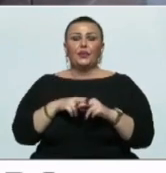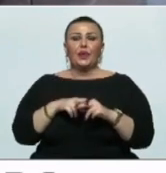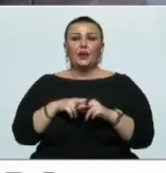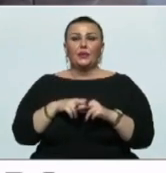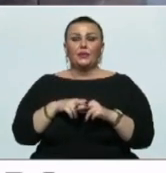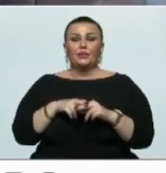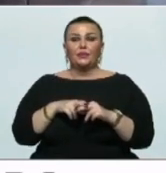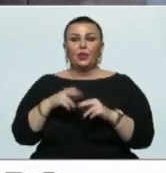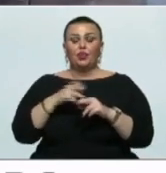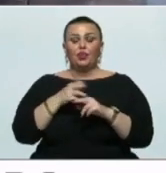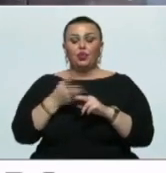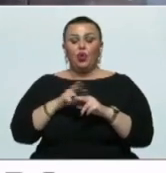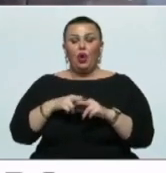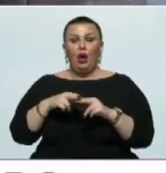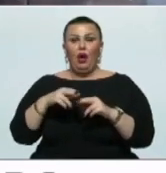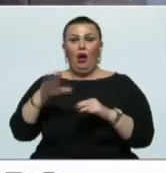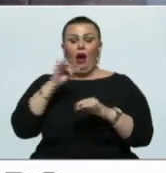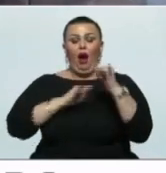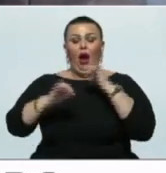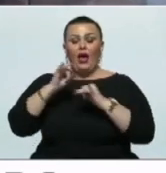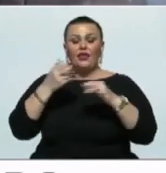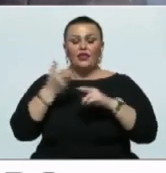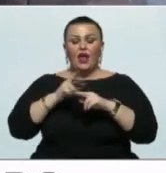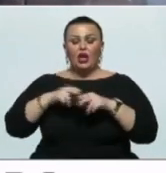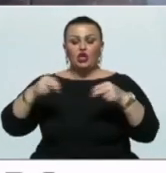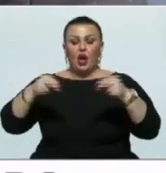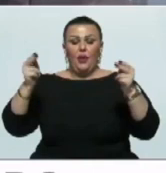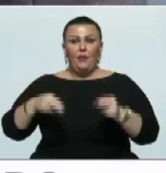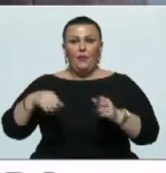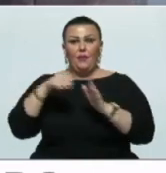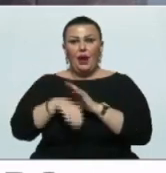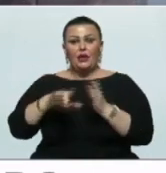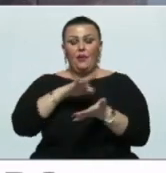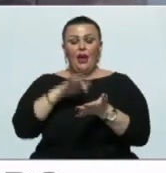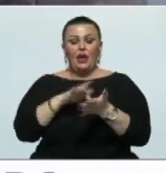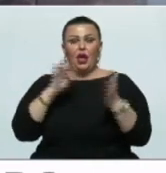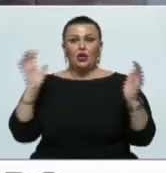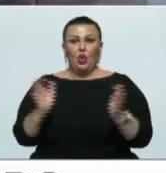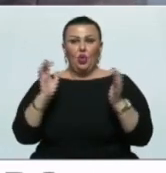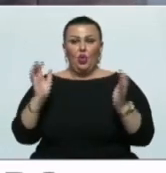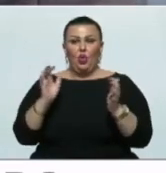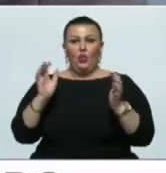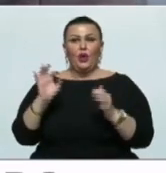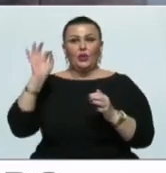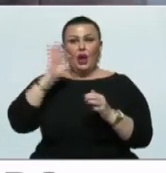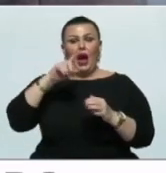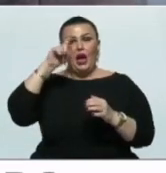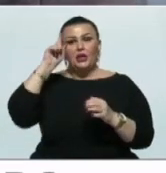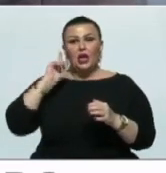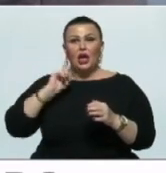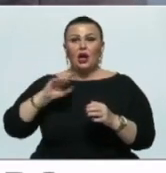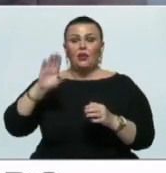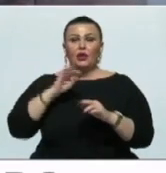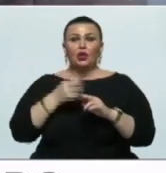anlaşmanın gereği olan 5. maddede bir gözlem merkezi kurulmasıyla ilgili. Azerbaycan